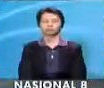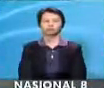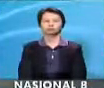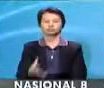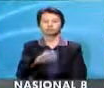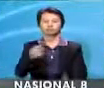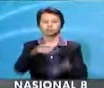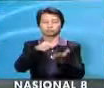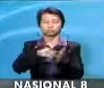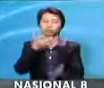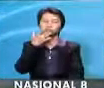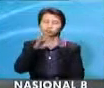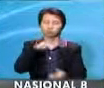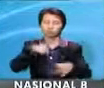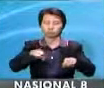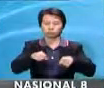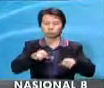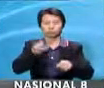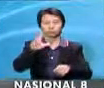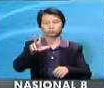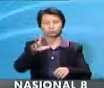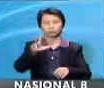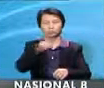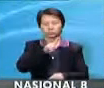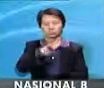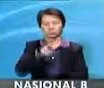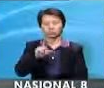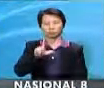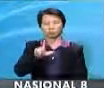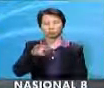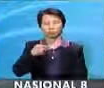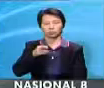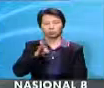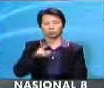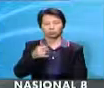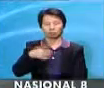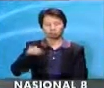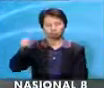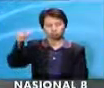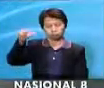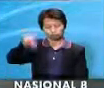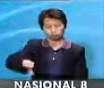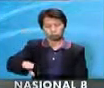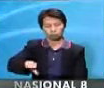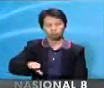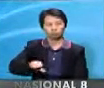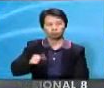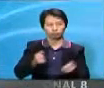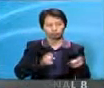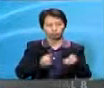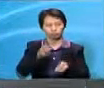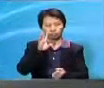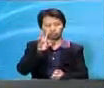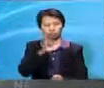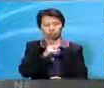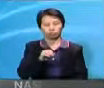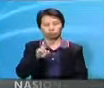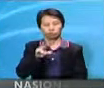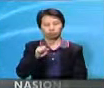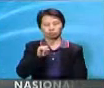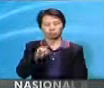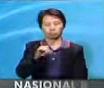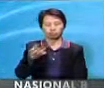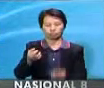Dan ini pula mengenai nasib pelumba Moto3 negara Zulfahmi Khairuddin. Selepas digugurkan Drive M7 SIC Racing